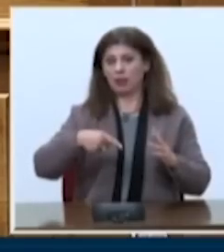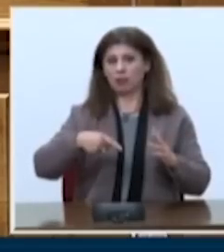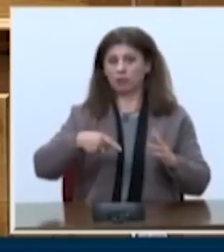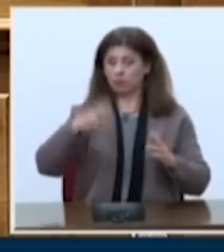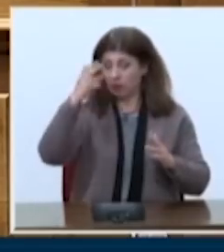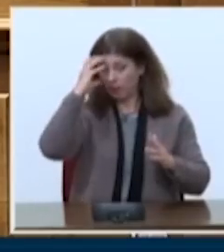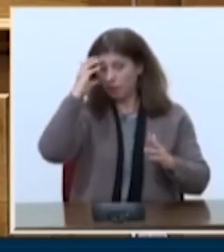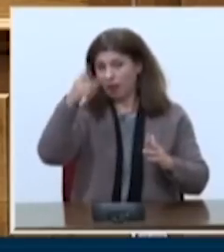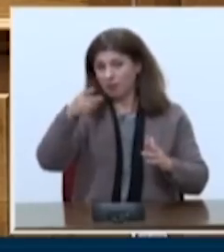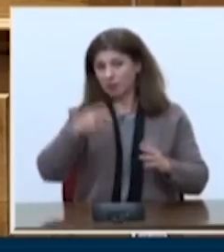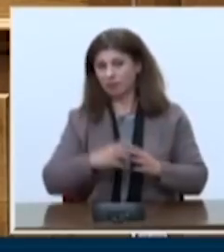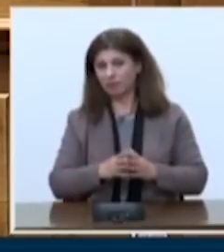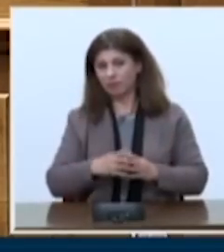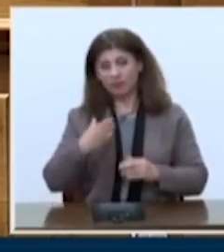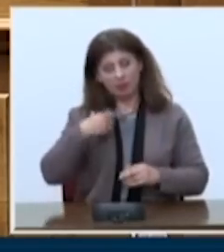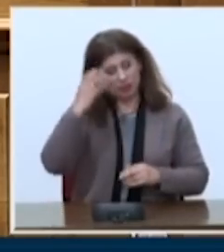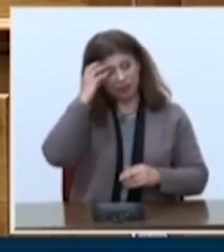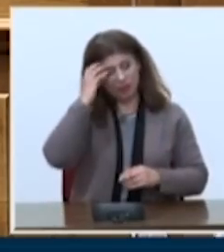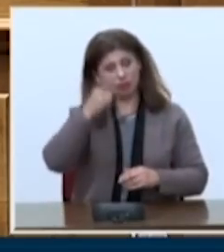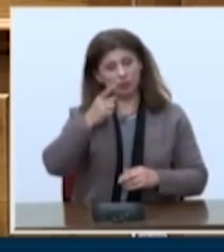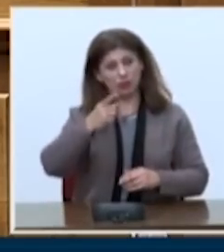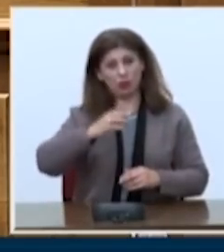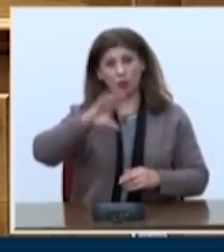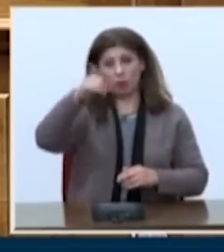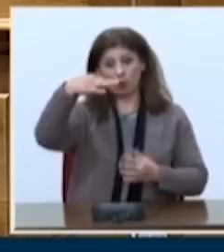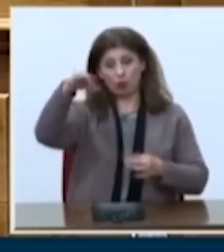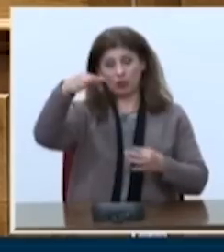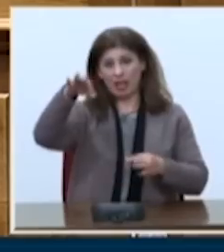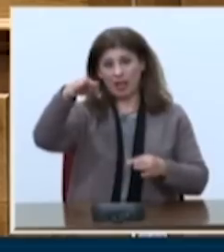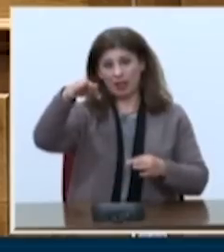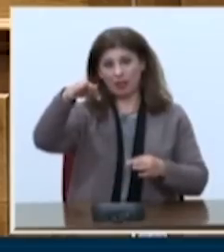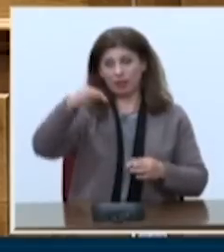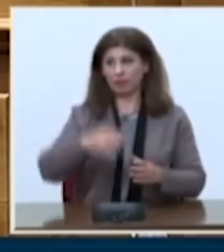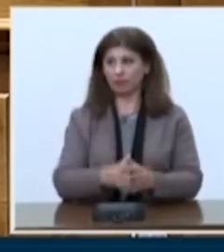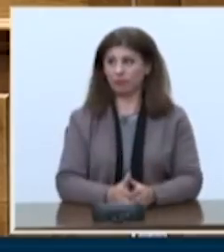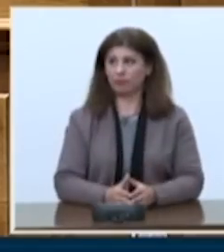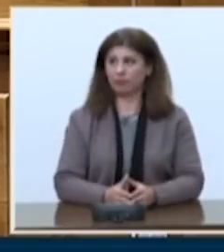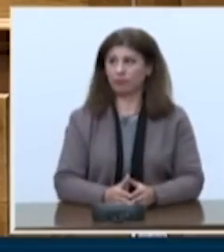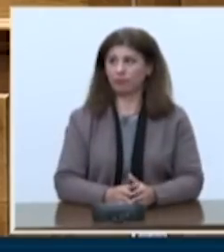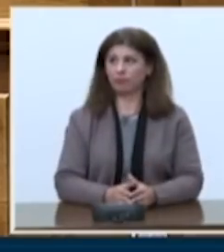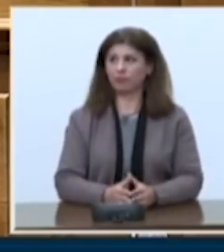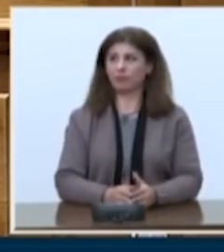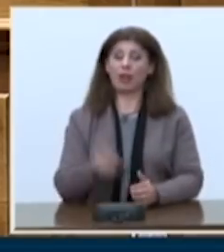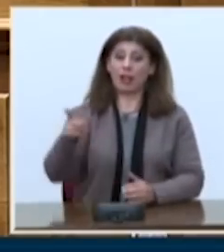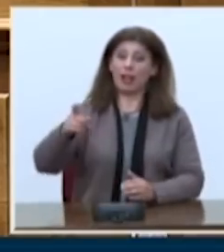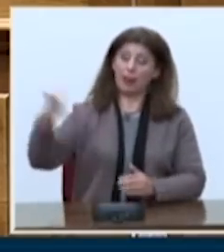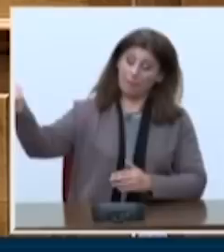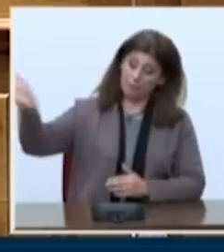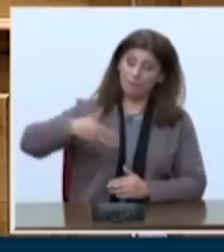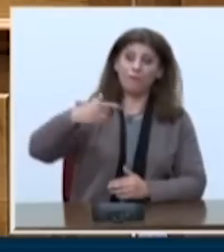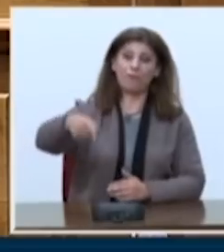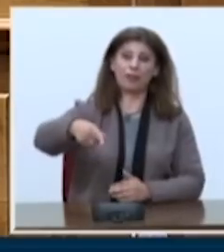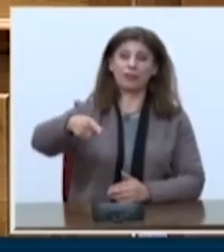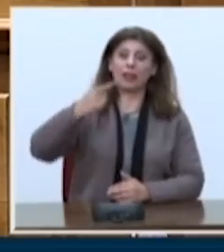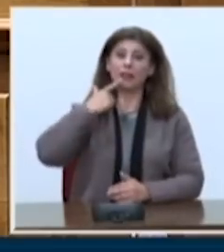θυμάστε? Θα σας το θυμίσουμε το πρωτοσέλιδό του. «Bringing the Serbs to heel. A massive